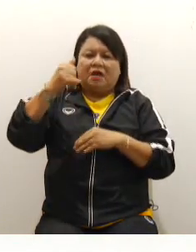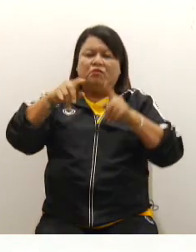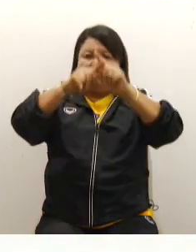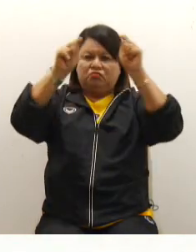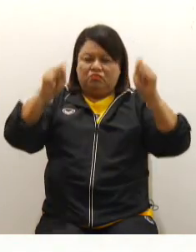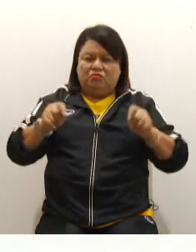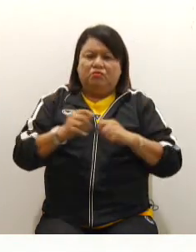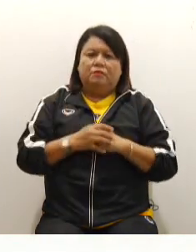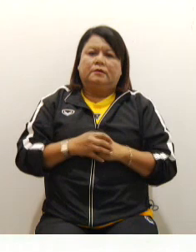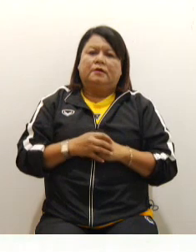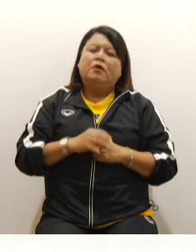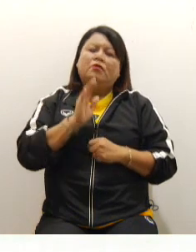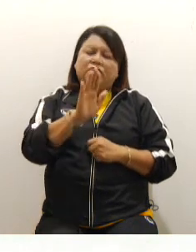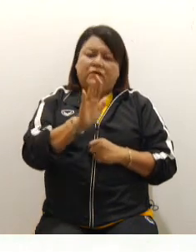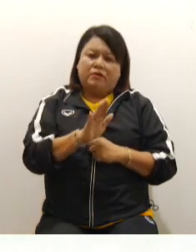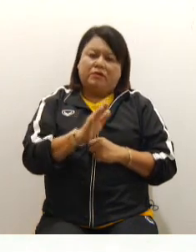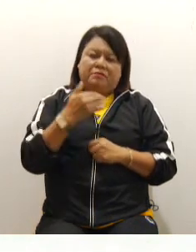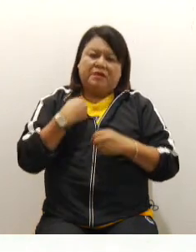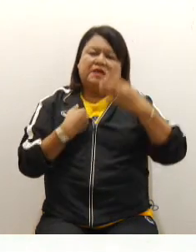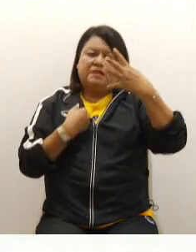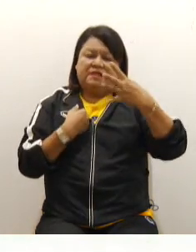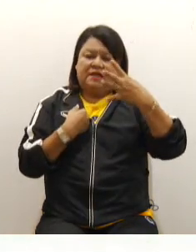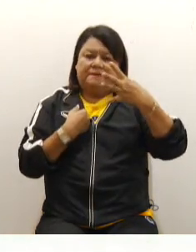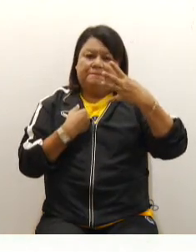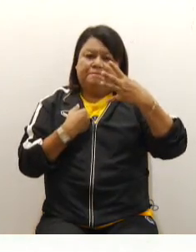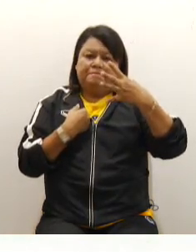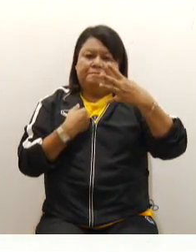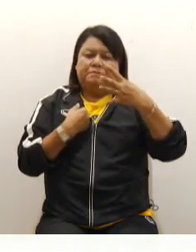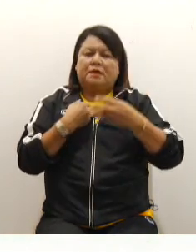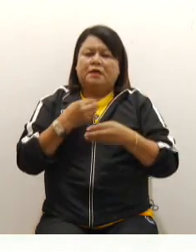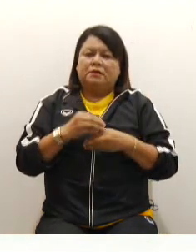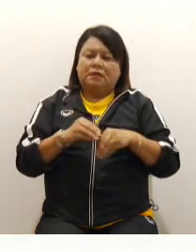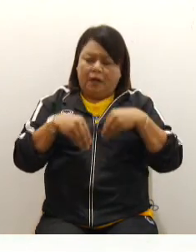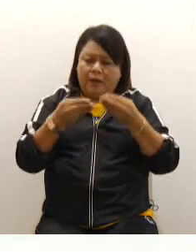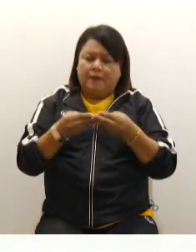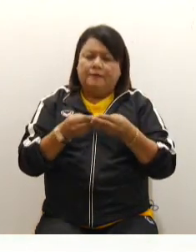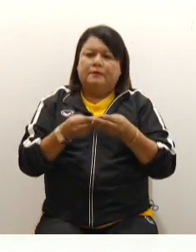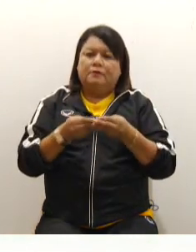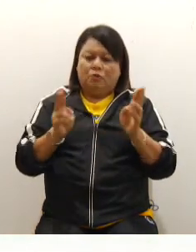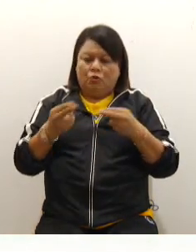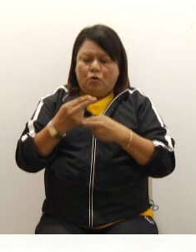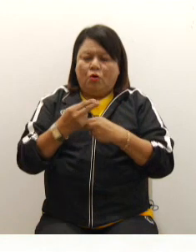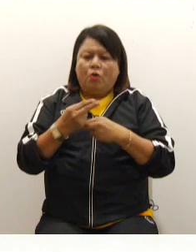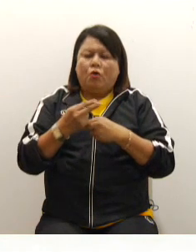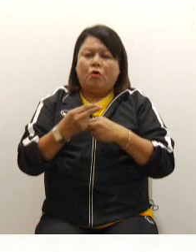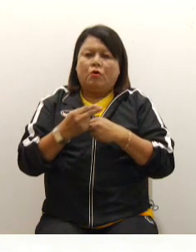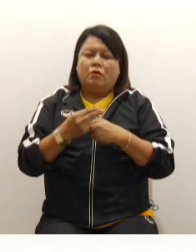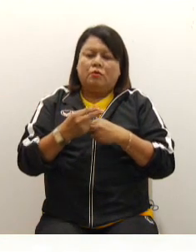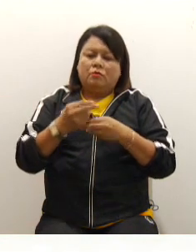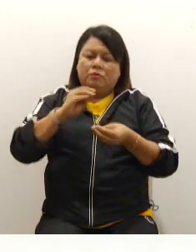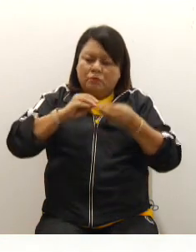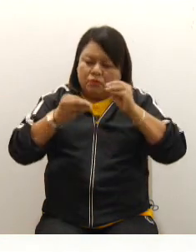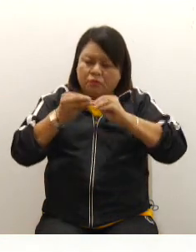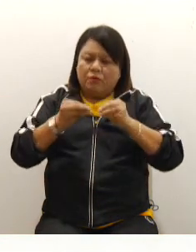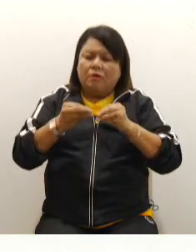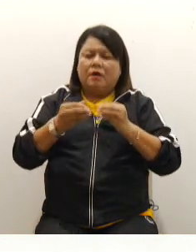เพราะฉะนั้นฝากไว้ด้วยแล้วกันค่ะมีแค่4อย่างเท่านั้นเองนะคะในการที่จะทำให้ห้องแลบเนี่ยมีความปลอดภัยหรือไม่มีความปลอดภัย